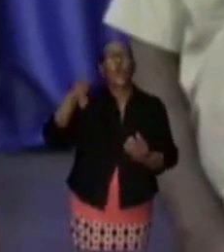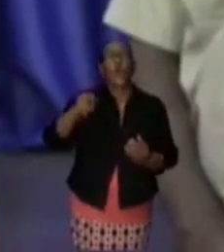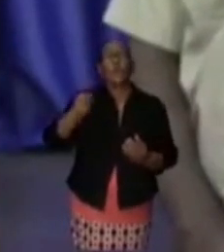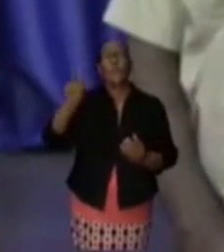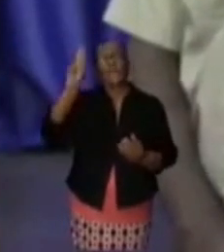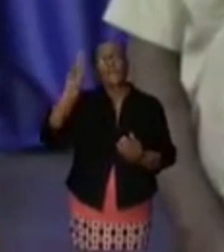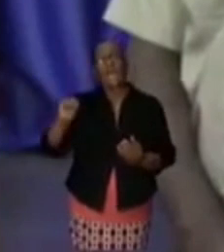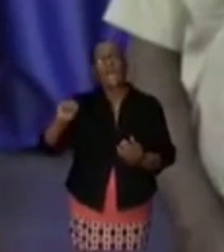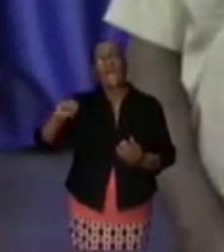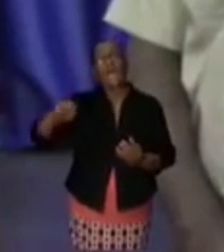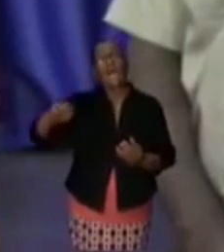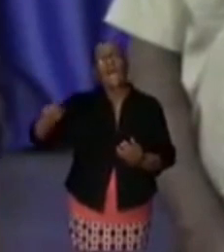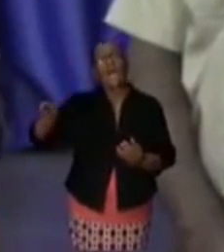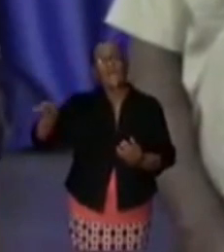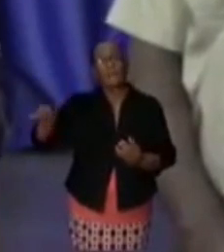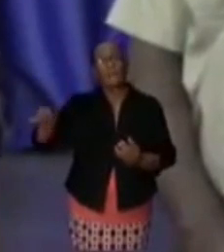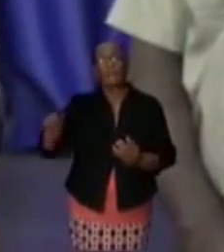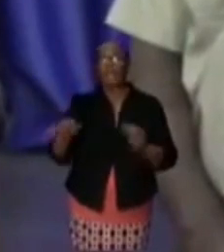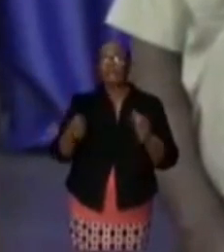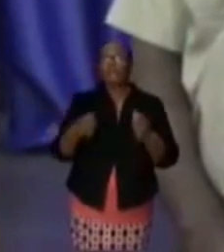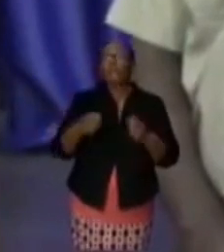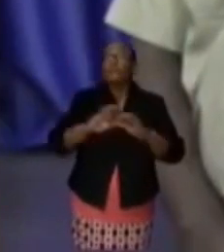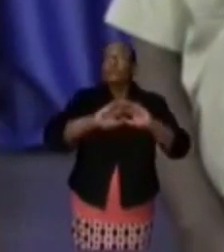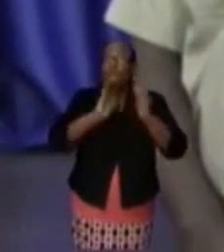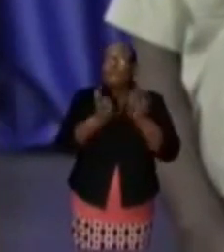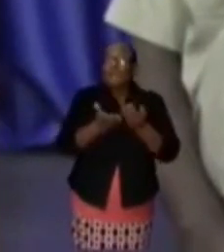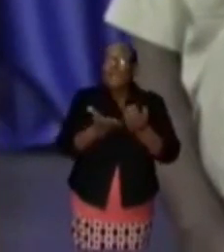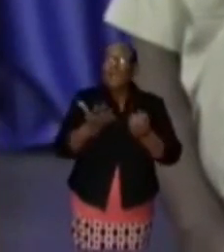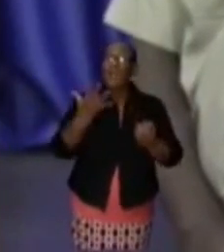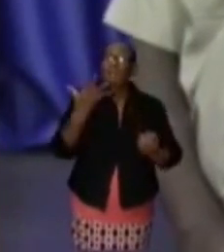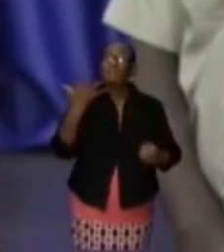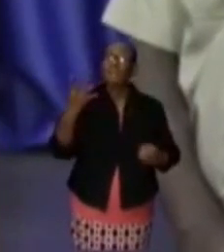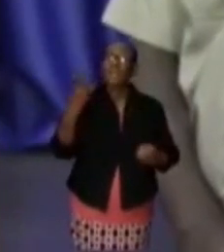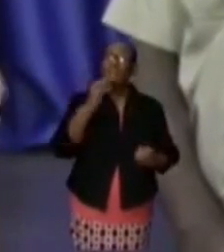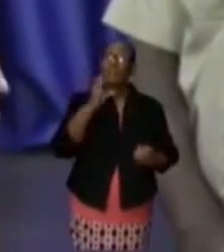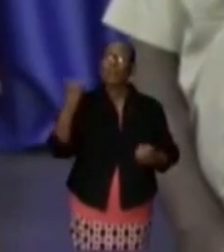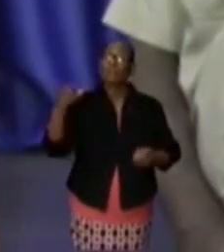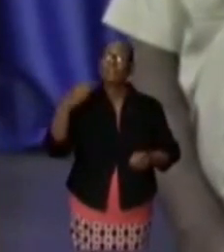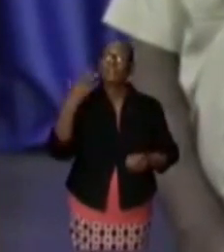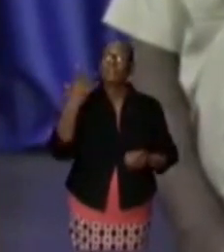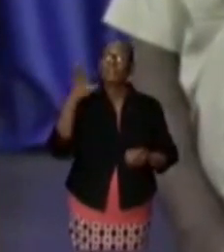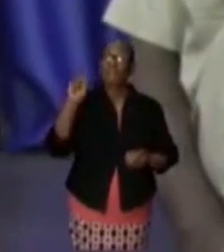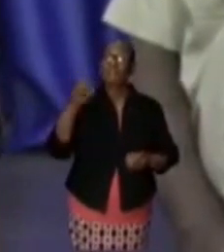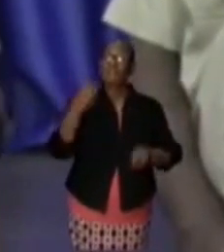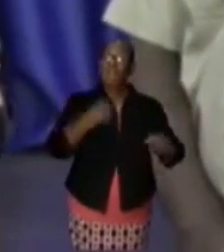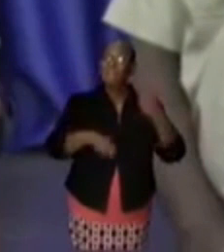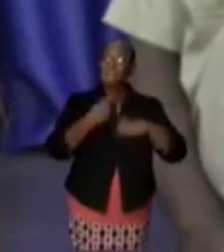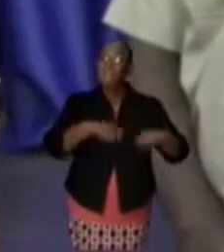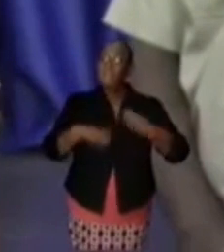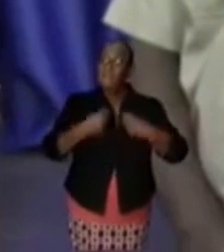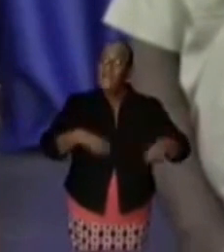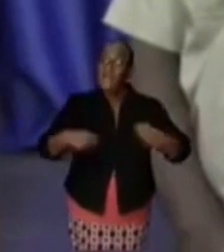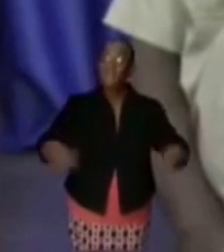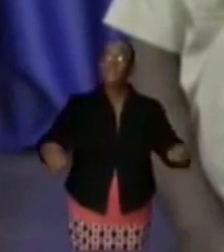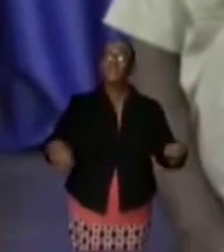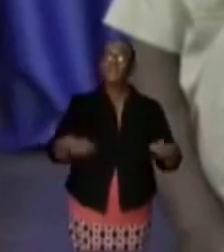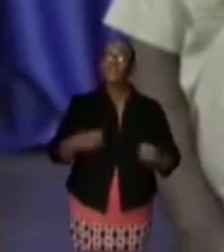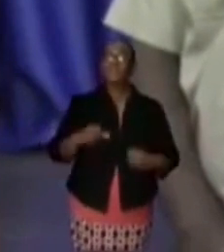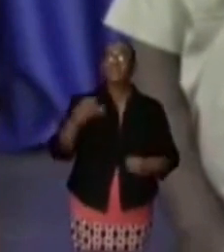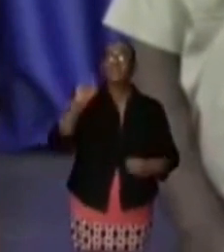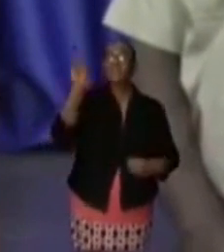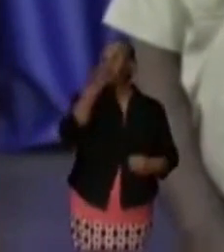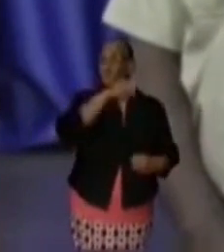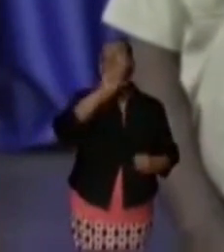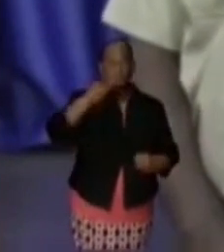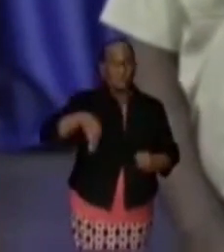Oppenheimer-leningen. Van totaal 550 miljoen US-dollar plus 125 miljoen US-dollar, 675 miljoen US-dollar